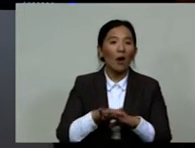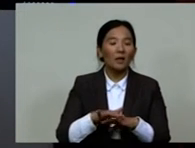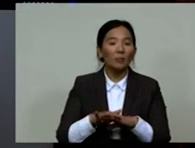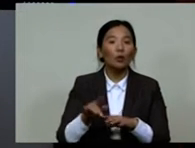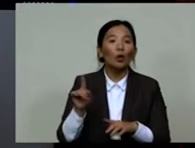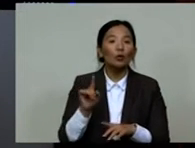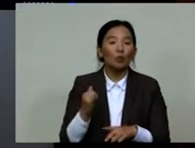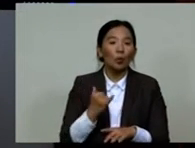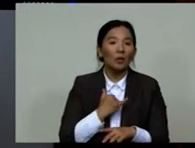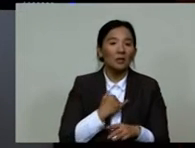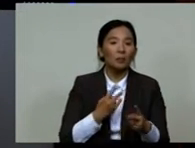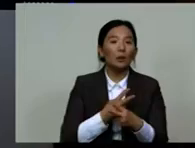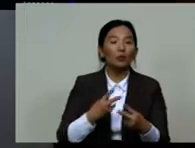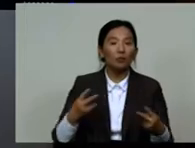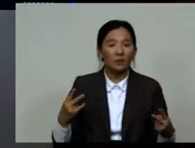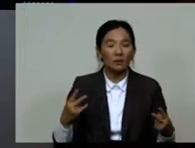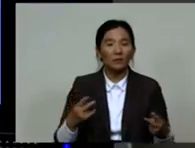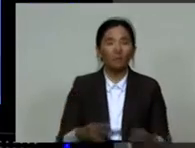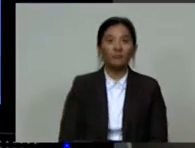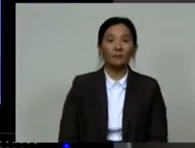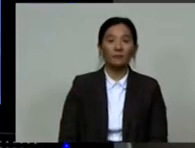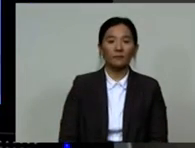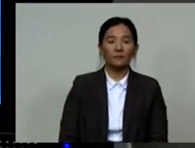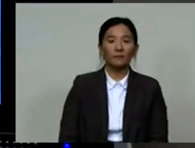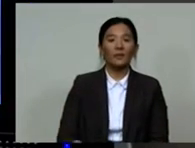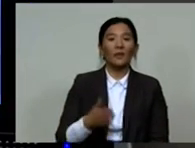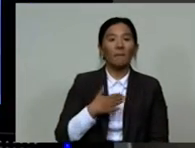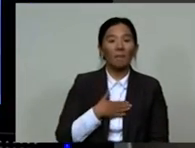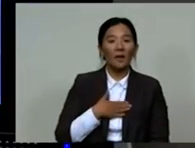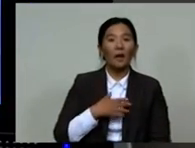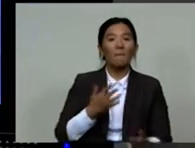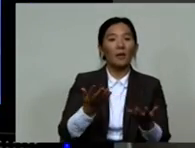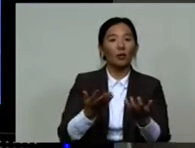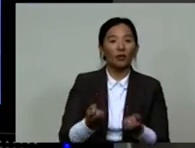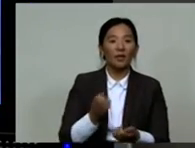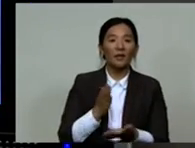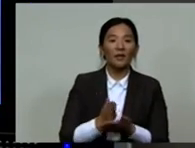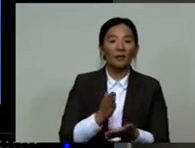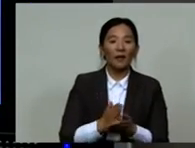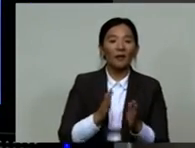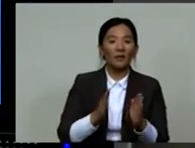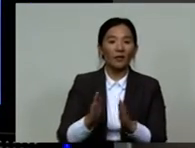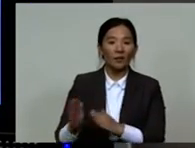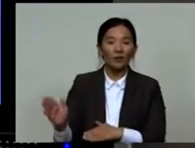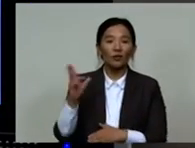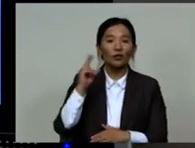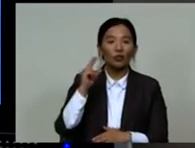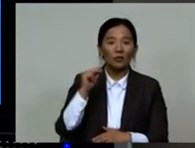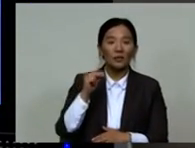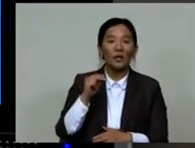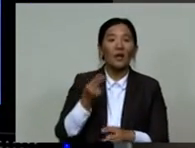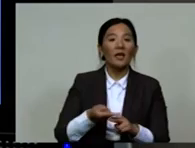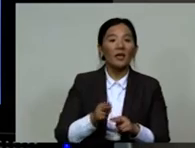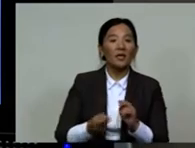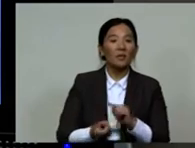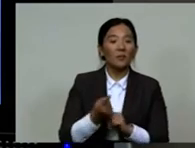Что же у нас получилось? Мы получили данный ряд чисел. Имея этот